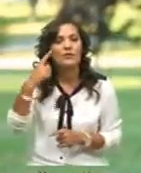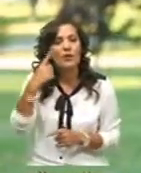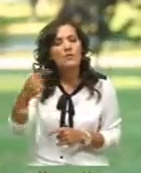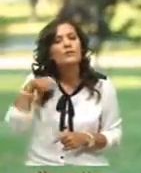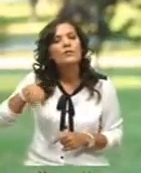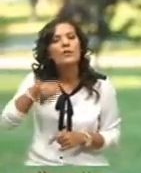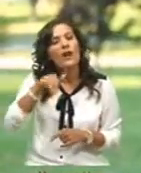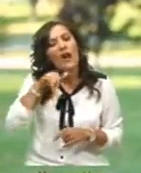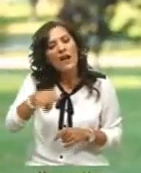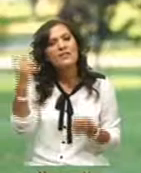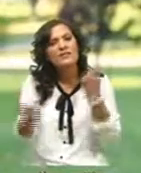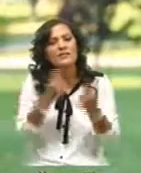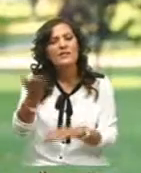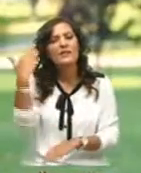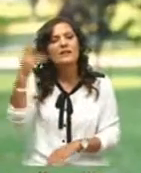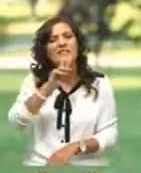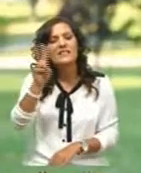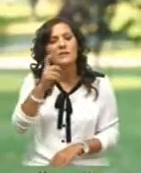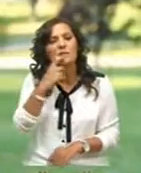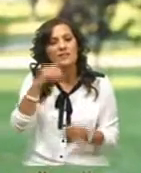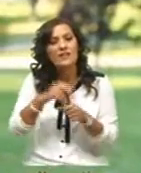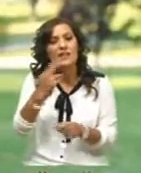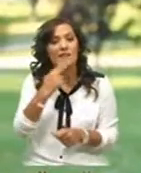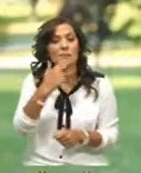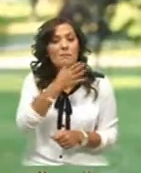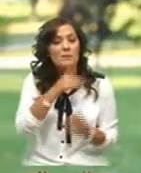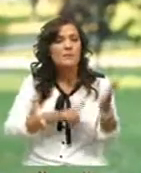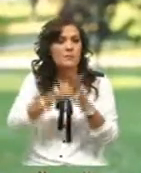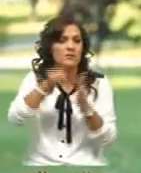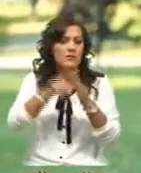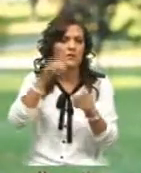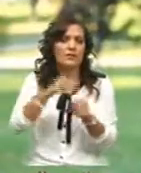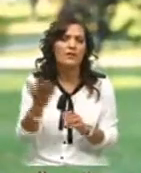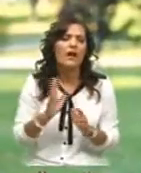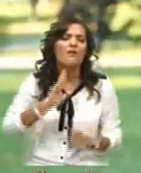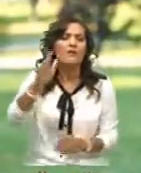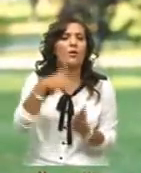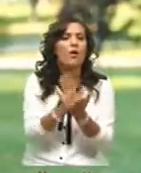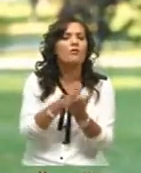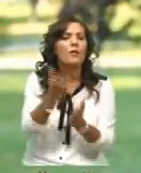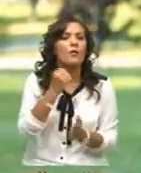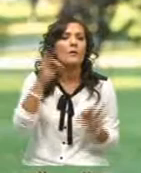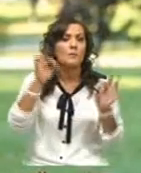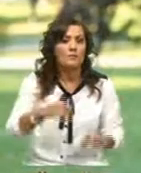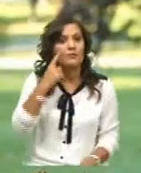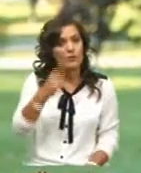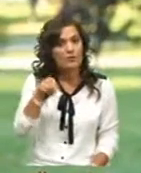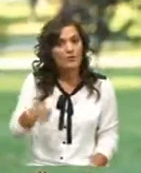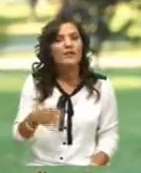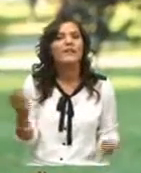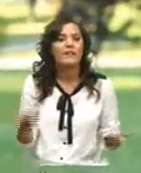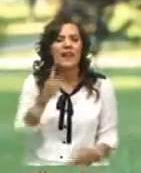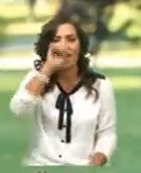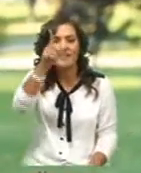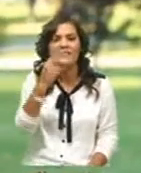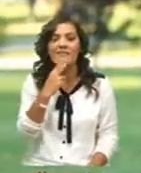yanında aynı çalışmada geçtiğimiz 20 yıl içerisinde kadınların bilimsel başarıları için daha fazla ödül almaya başladıklarını da gösteriyor